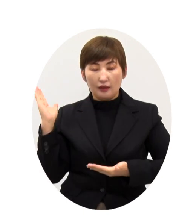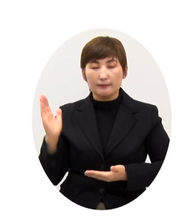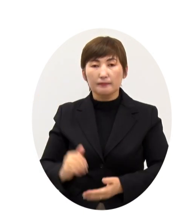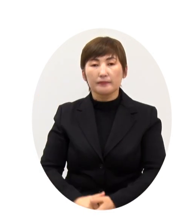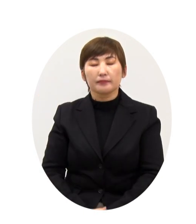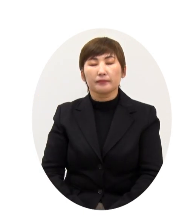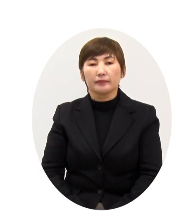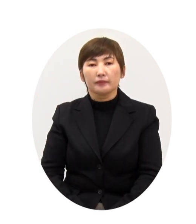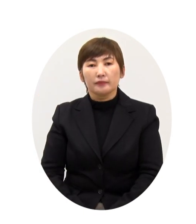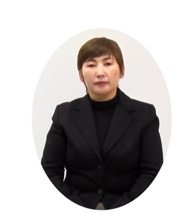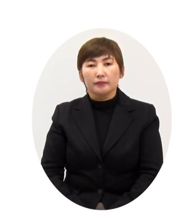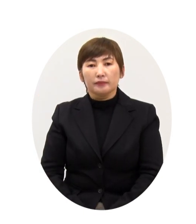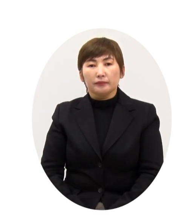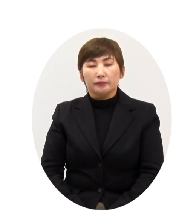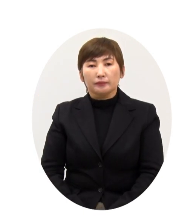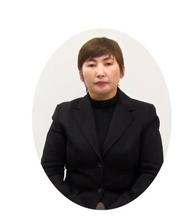нь харуулж байна.